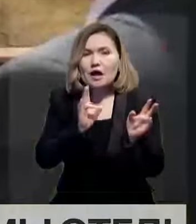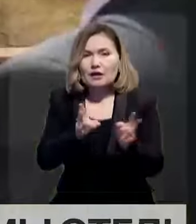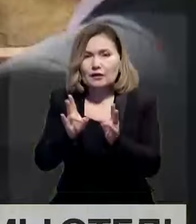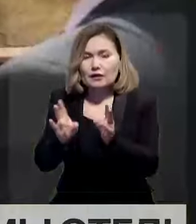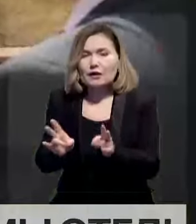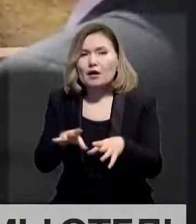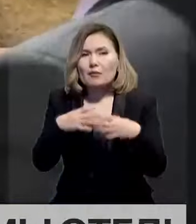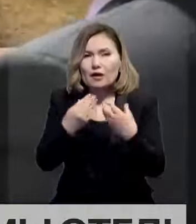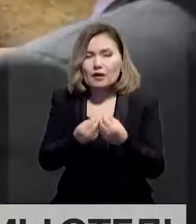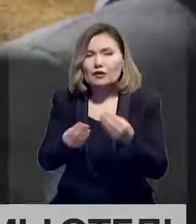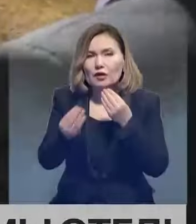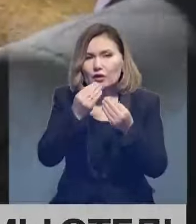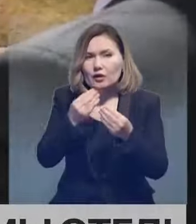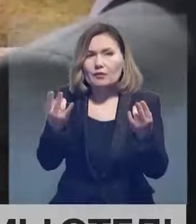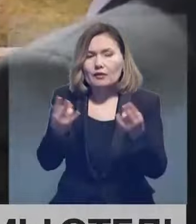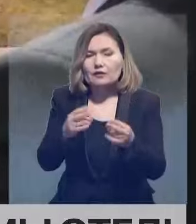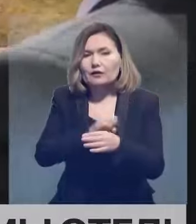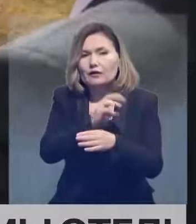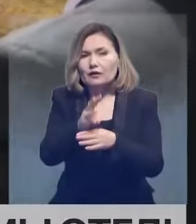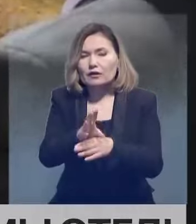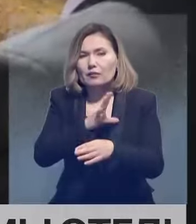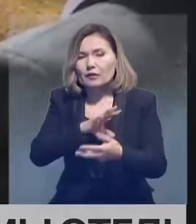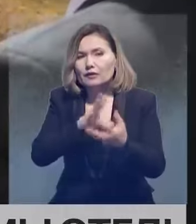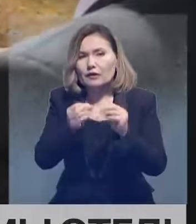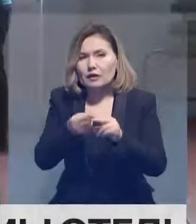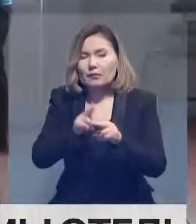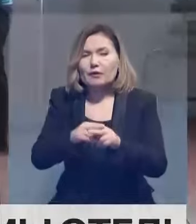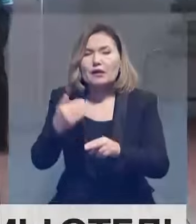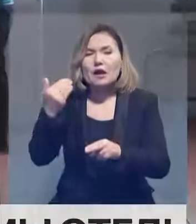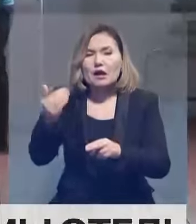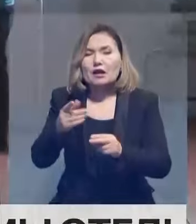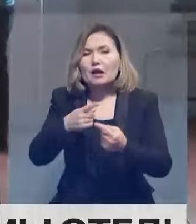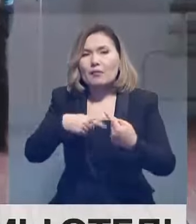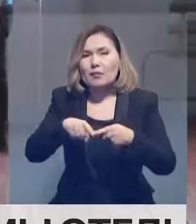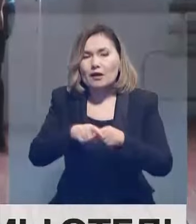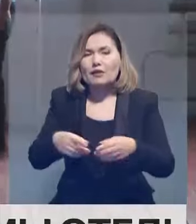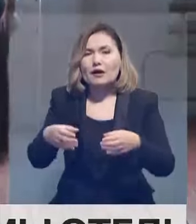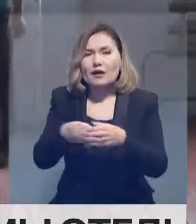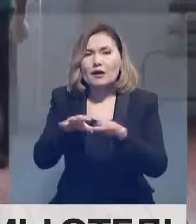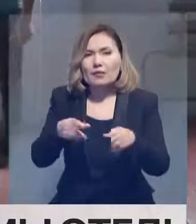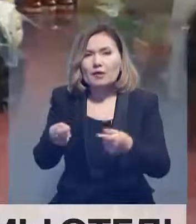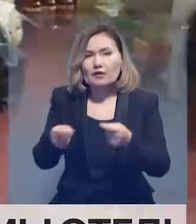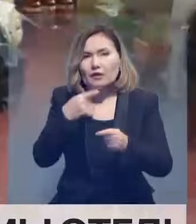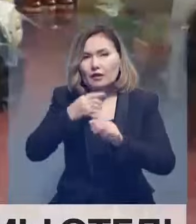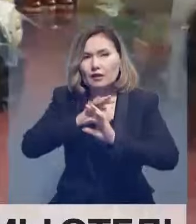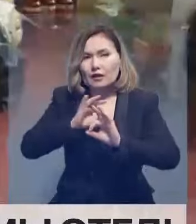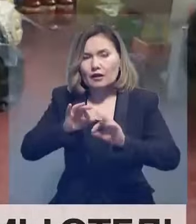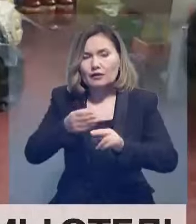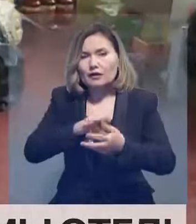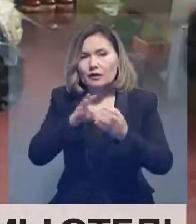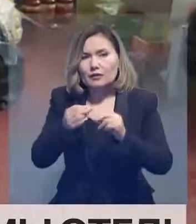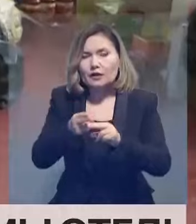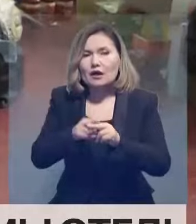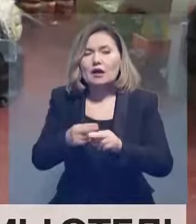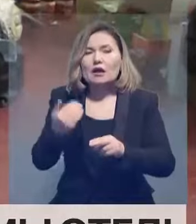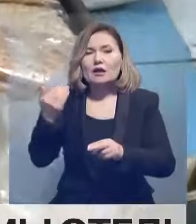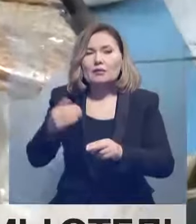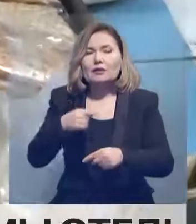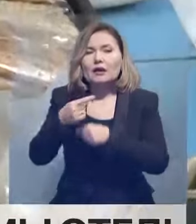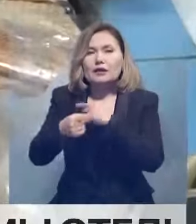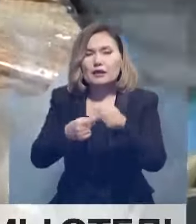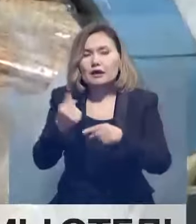ішінде азық-түлік және керек жарақ заттарды жеткізді. Бұл туралы азаматтық қоғам істер жөніндегі комитет төрағасы Мадияр Қожахмет айтты. Осыған байланысты